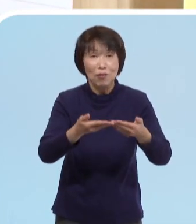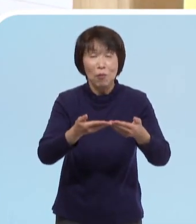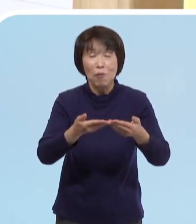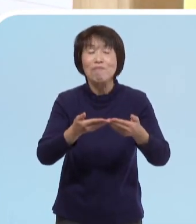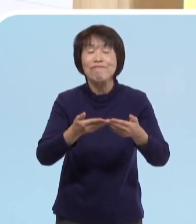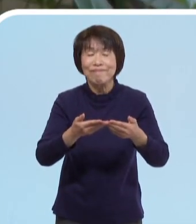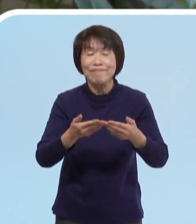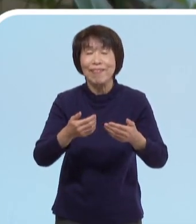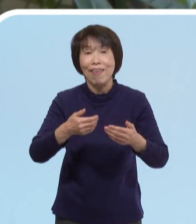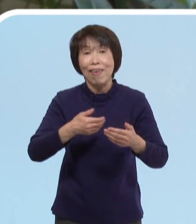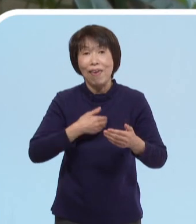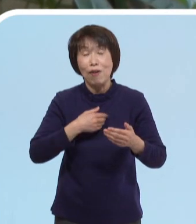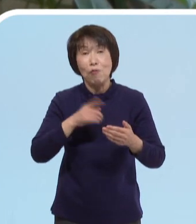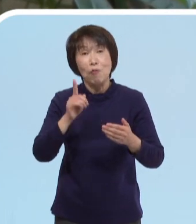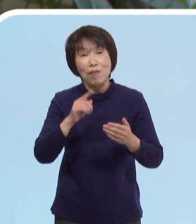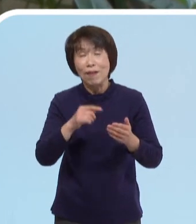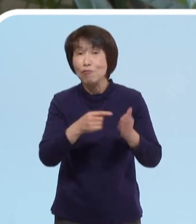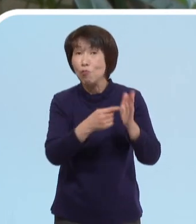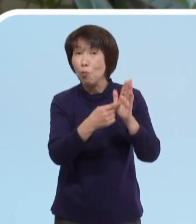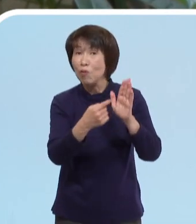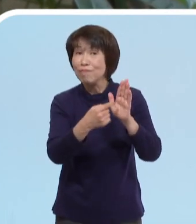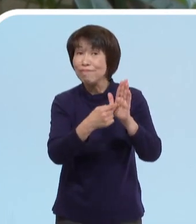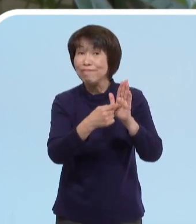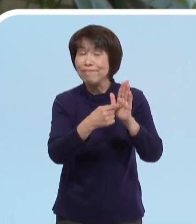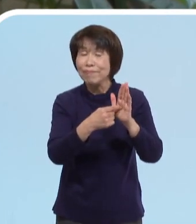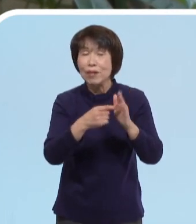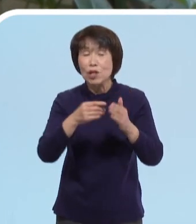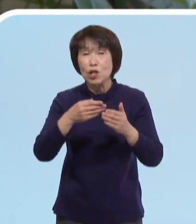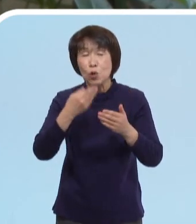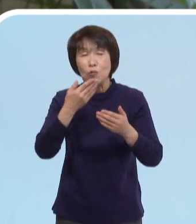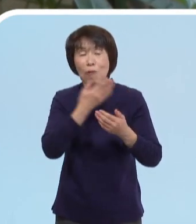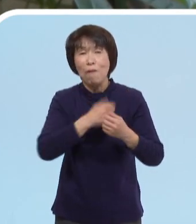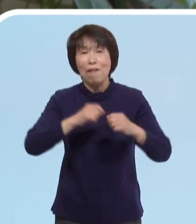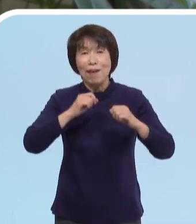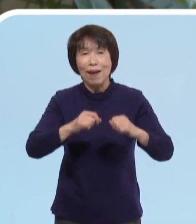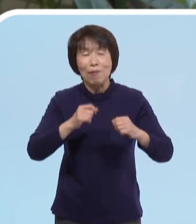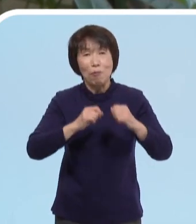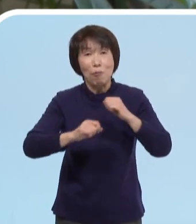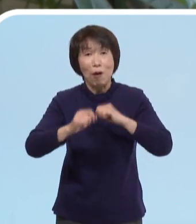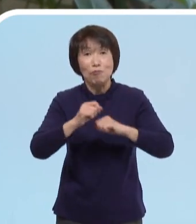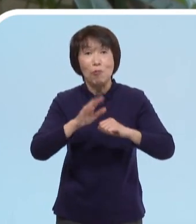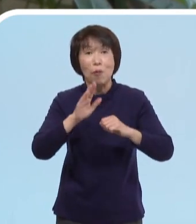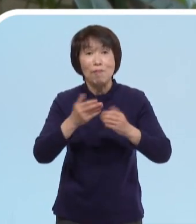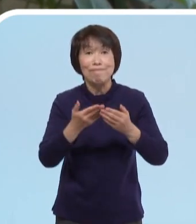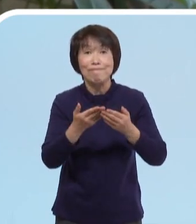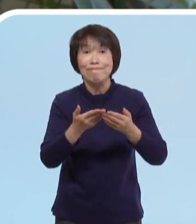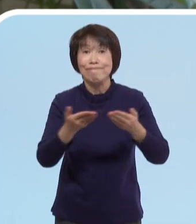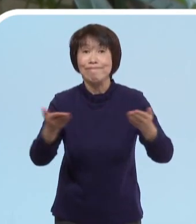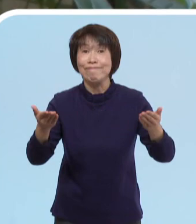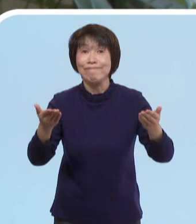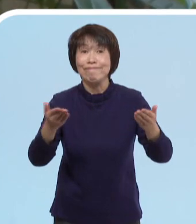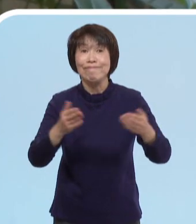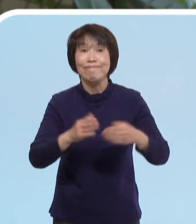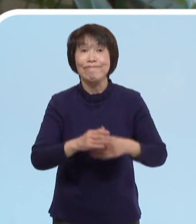ス、栄養成分の表示など食の健康に取り組んでいるんです。